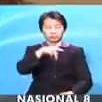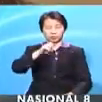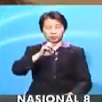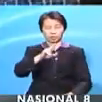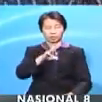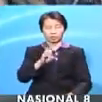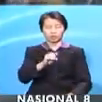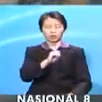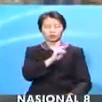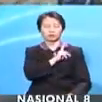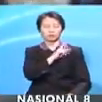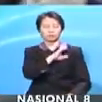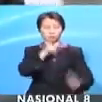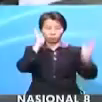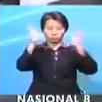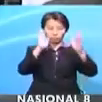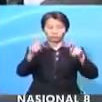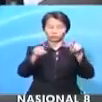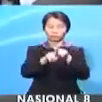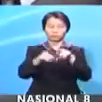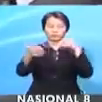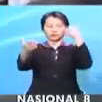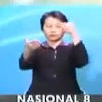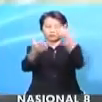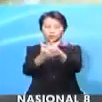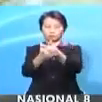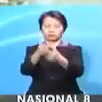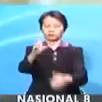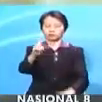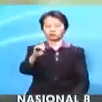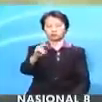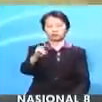ikhlas Abu Bakar juga tiba di donets